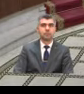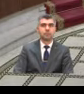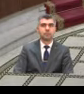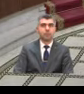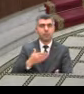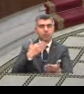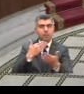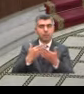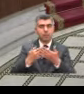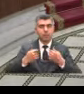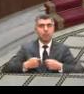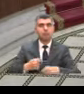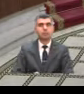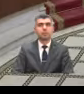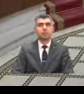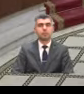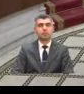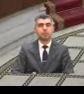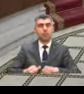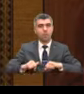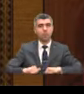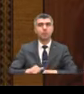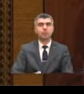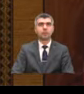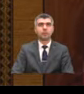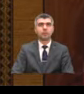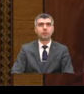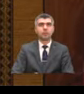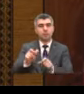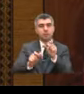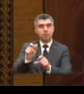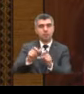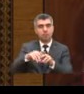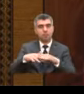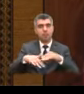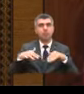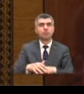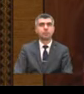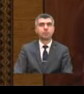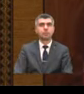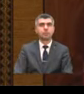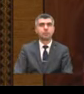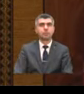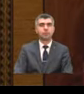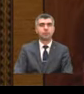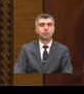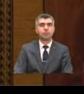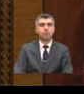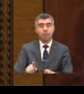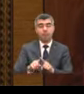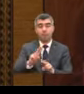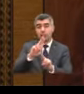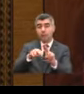شكرا سيد الرئيس، السيدة الوزيرة، السيدات والسادة النواب. وبالرغم من الأجوبة